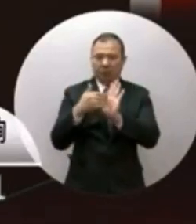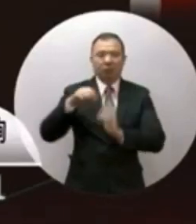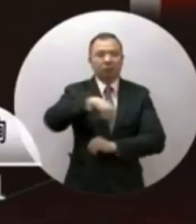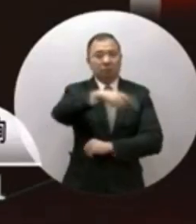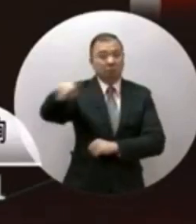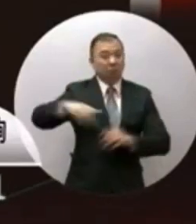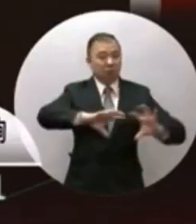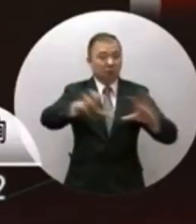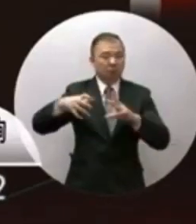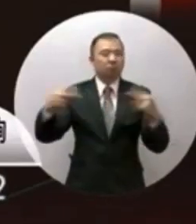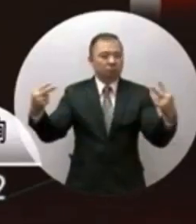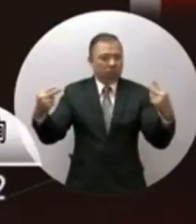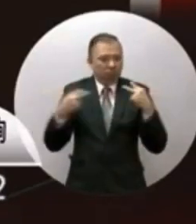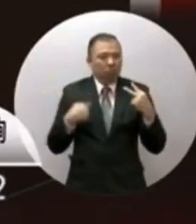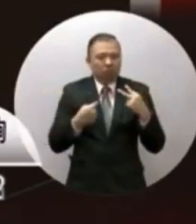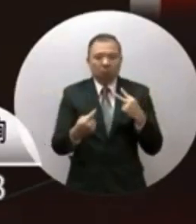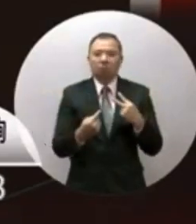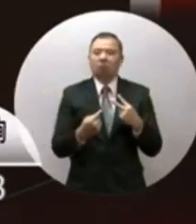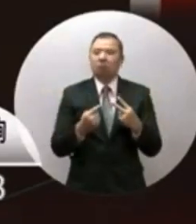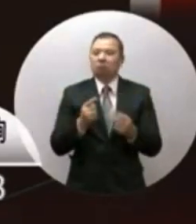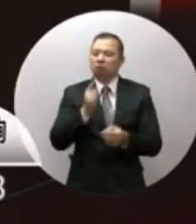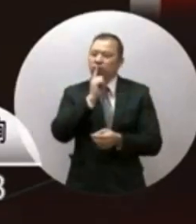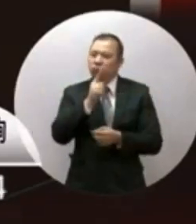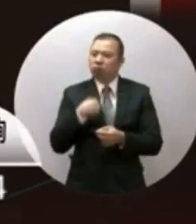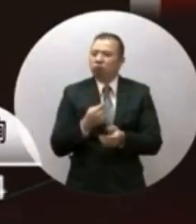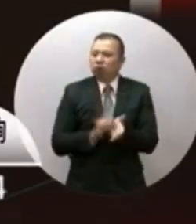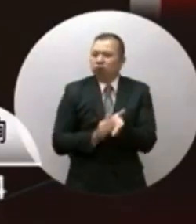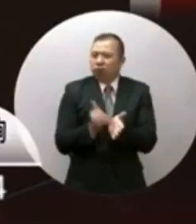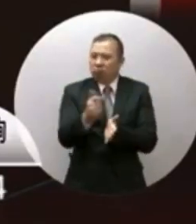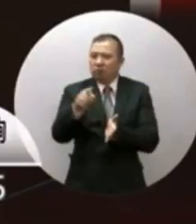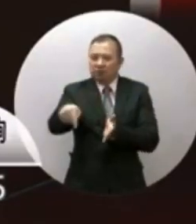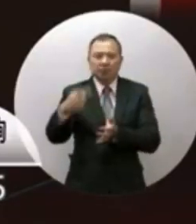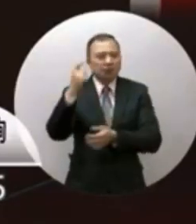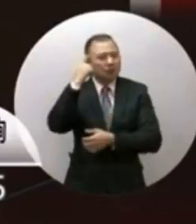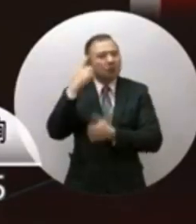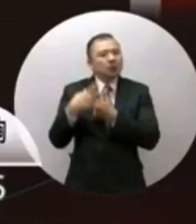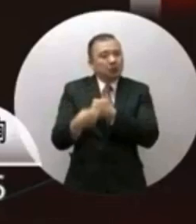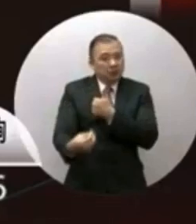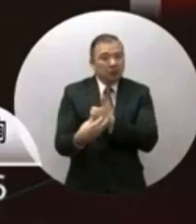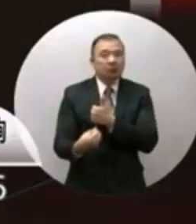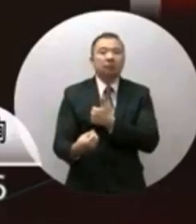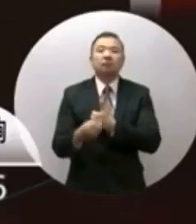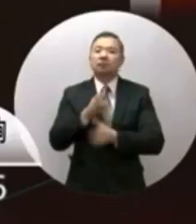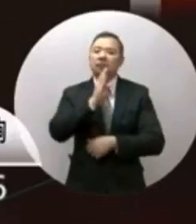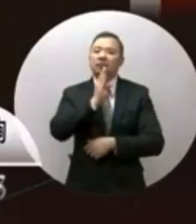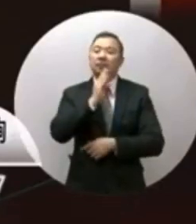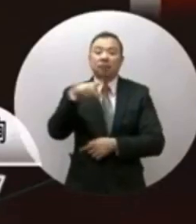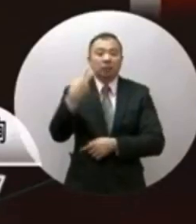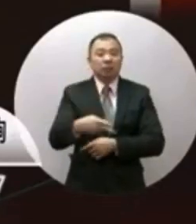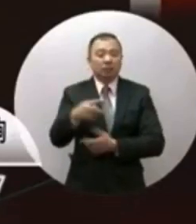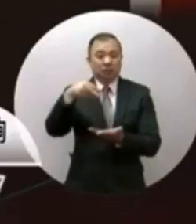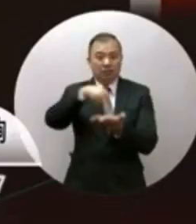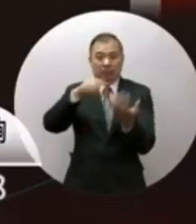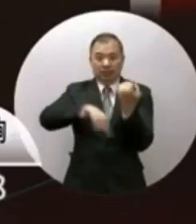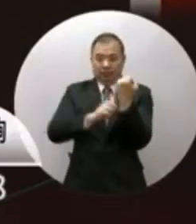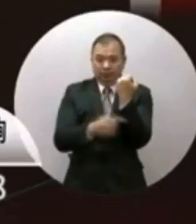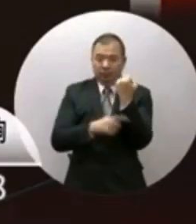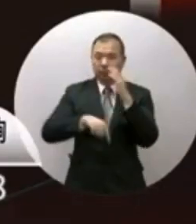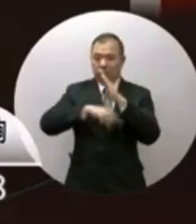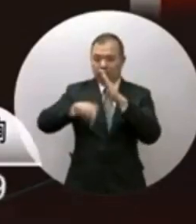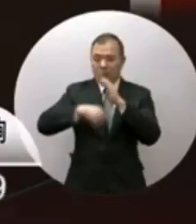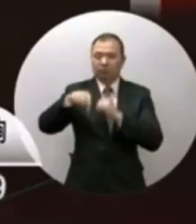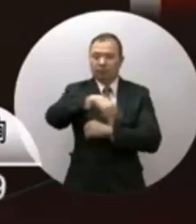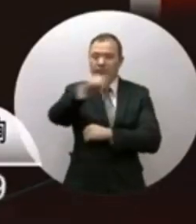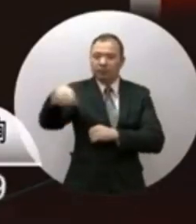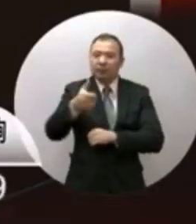定、被称赞，甚至于被学习。特别要感谢贵院在疫情爆发